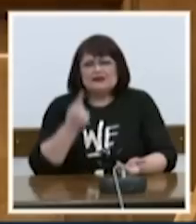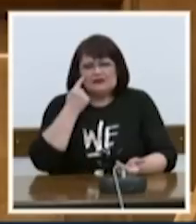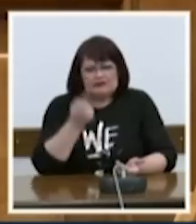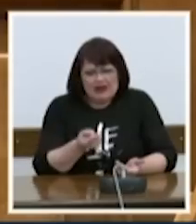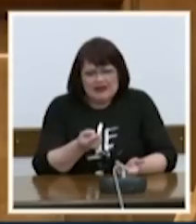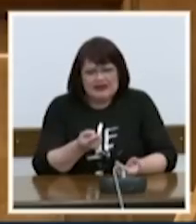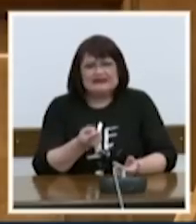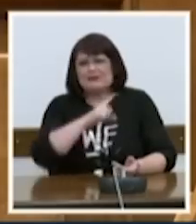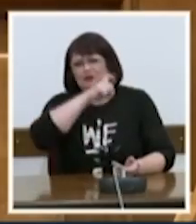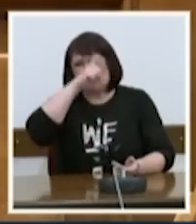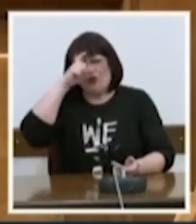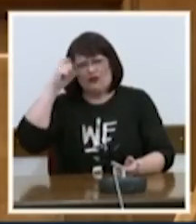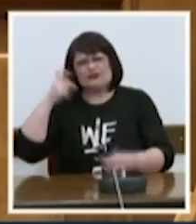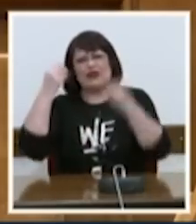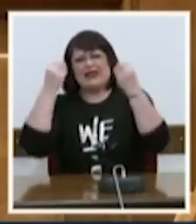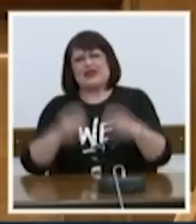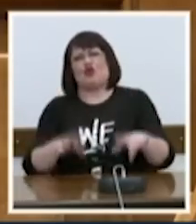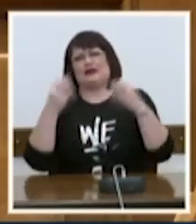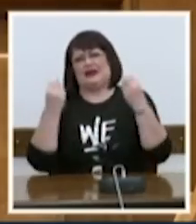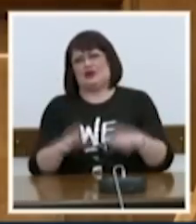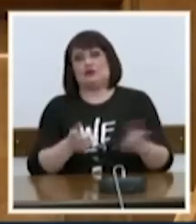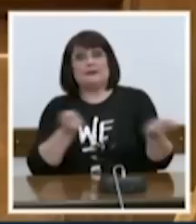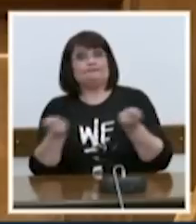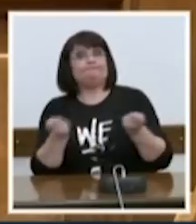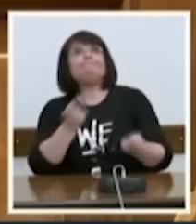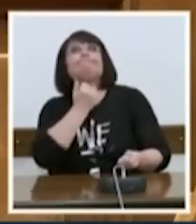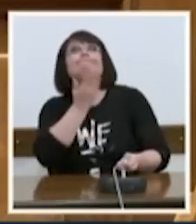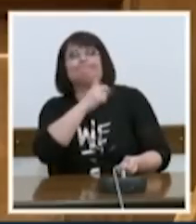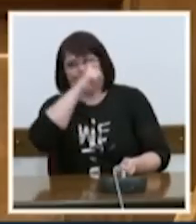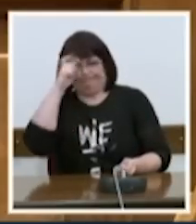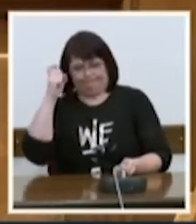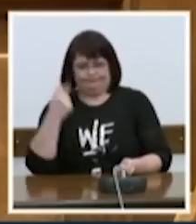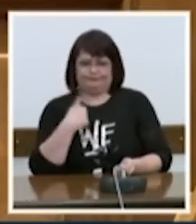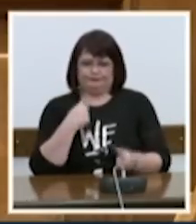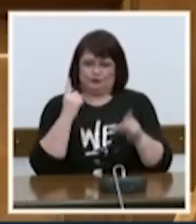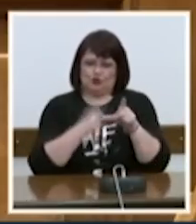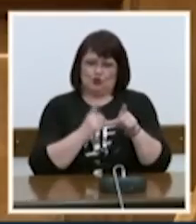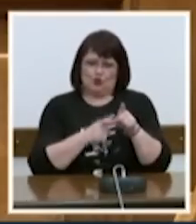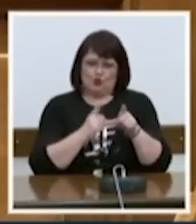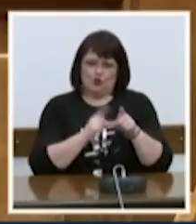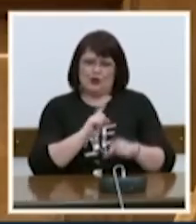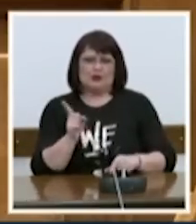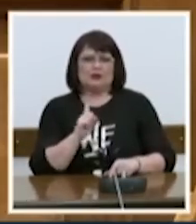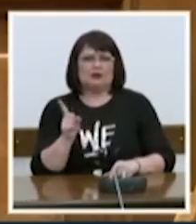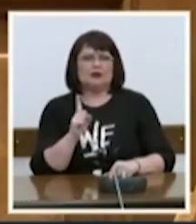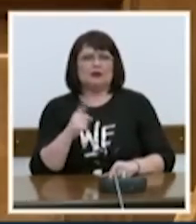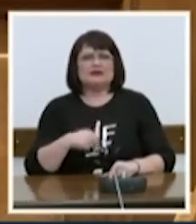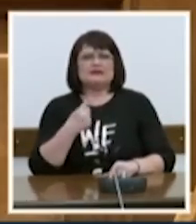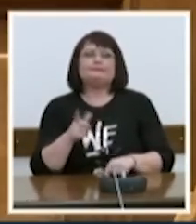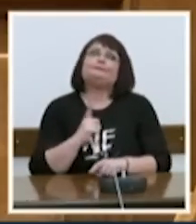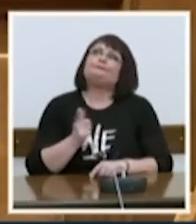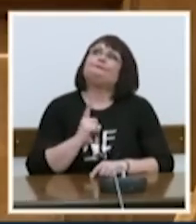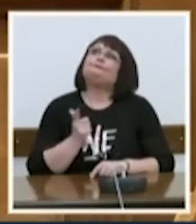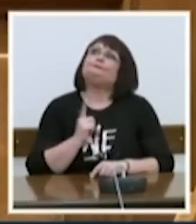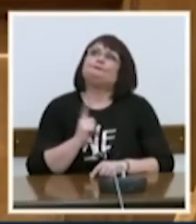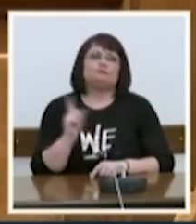πιο δύσκολα είναι διαχειρίσιμα. Εμείς δεν πρόκειται να κρατήσουμε καμία στάση αναμονής απέναντί